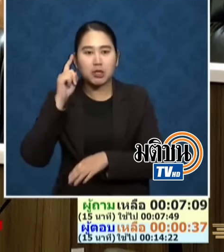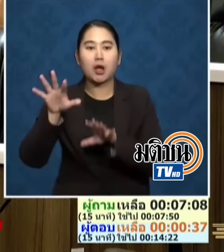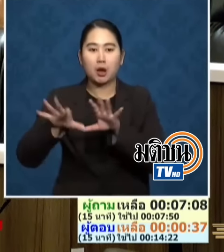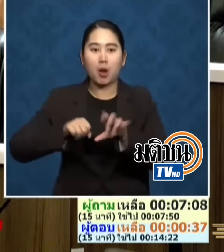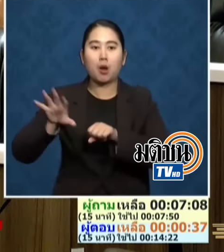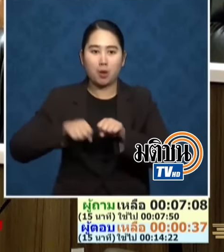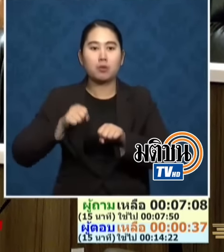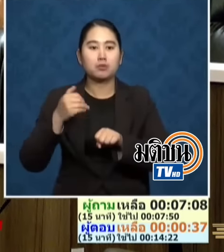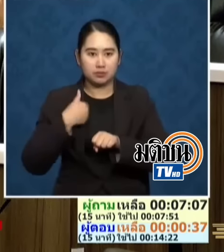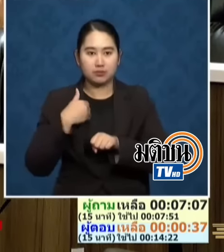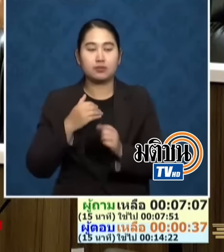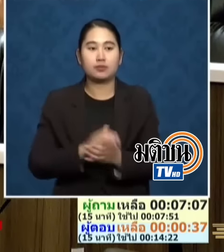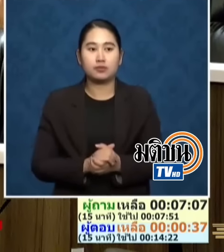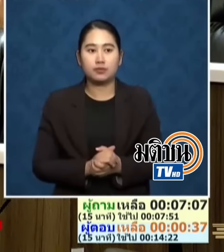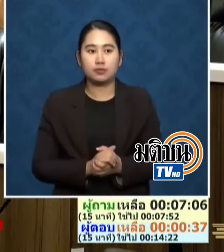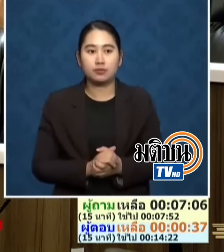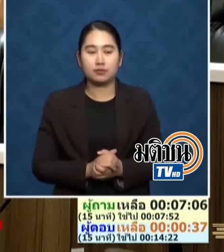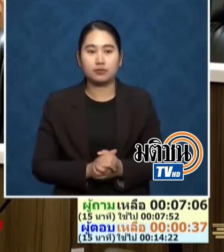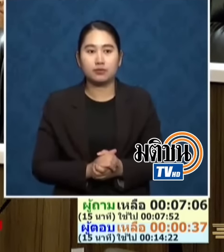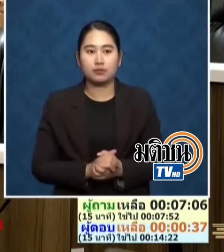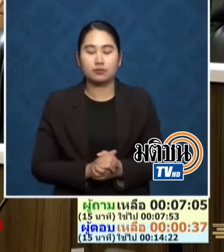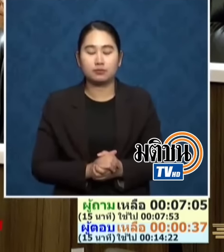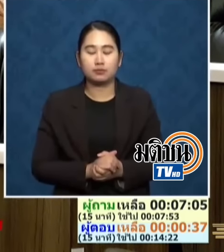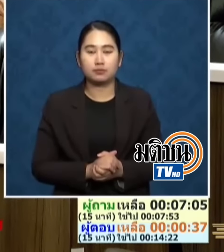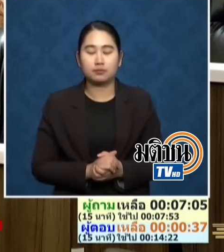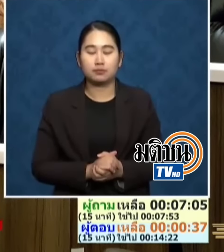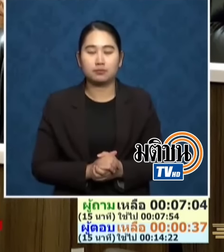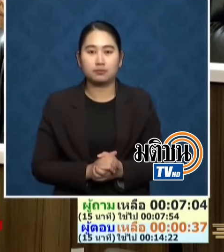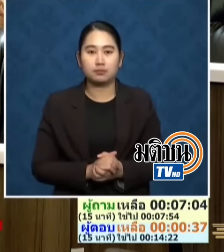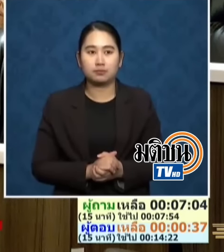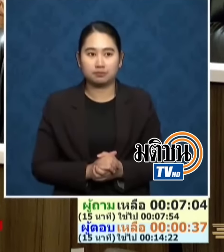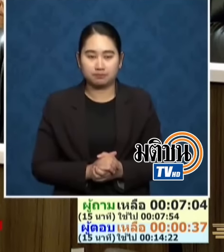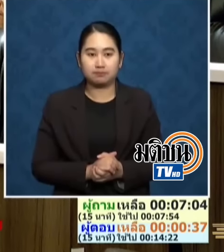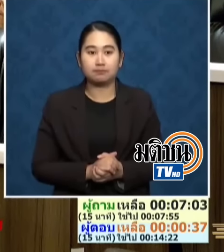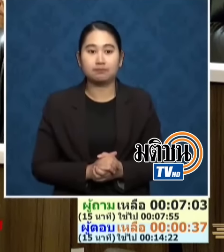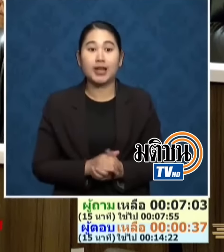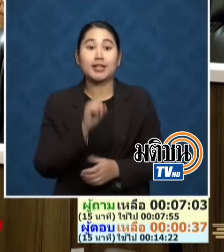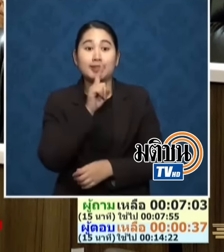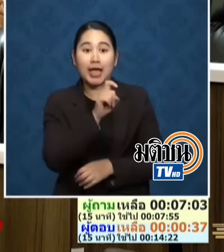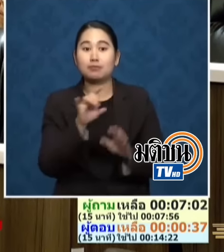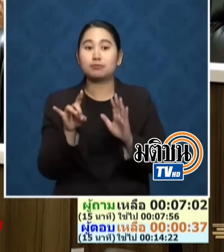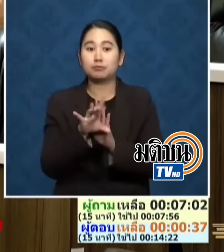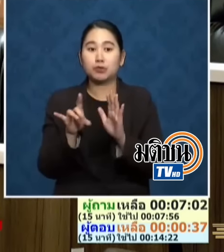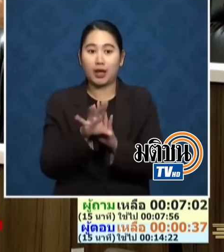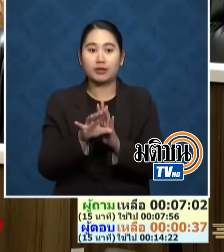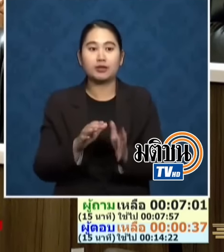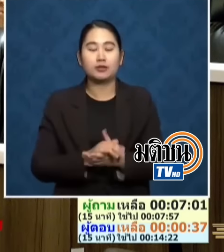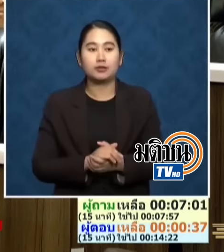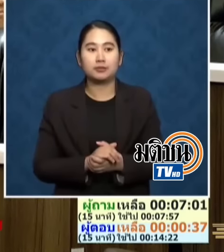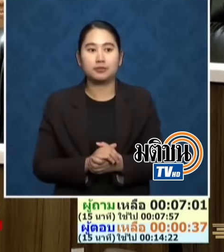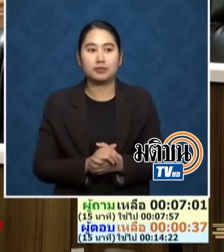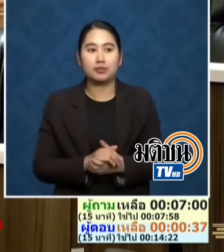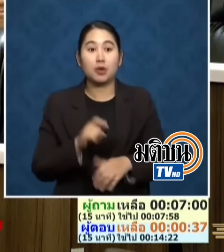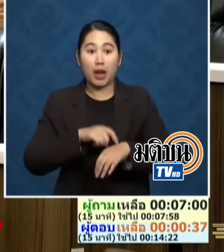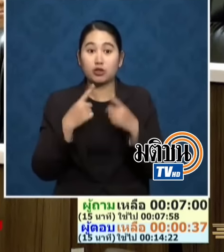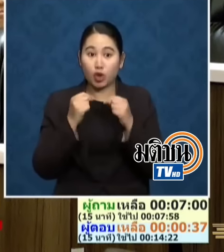่าrscriptเมื่ี้เวล